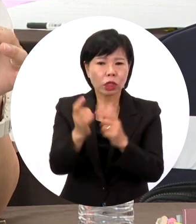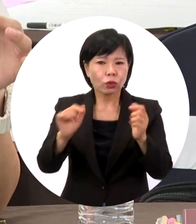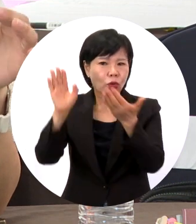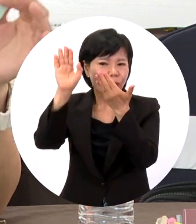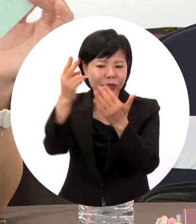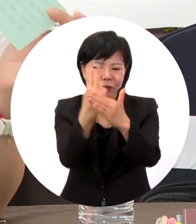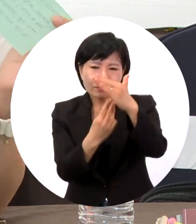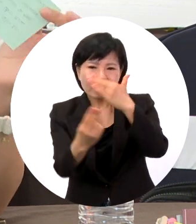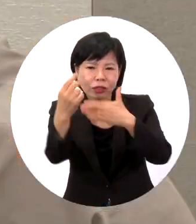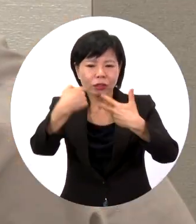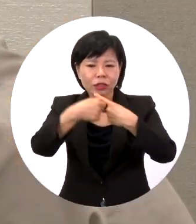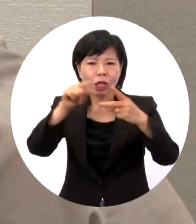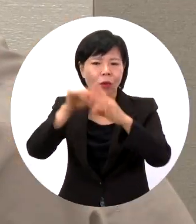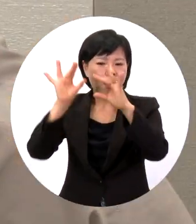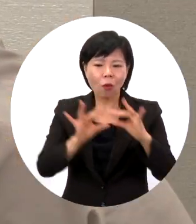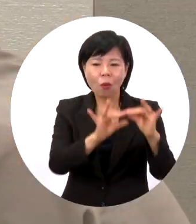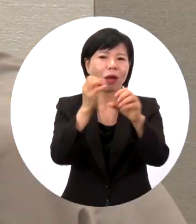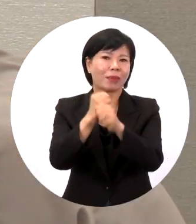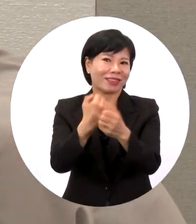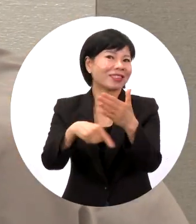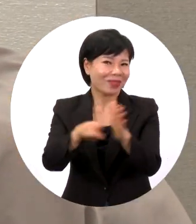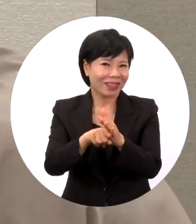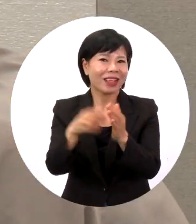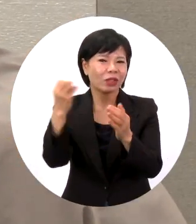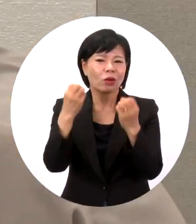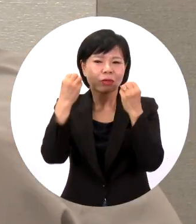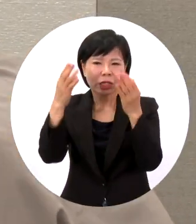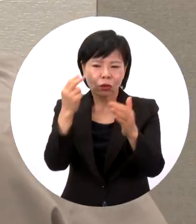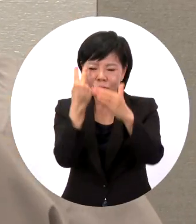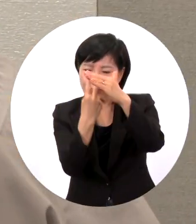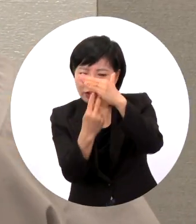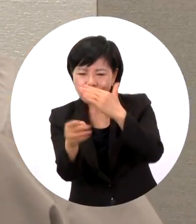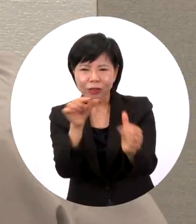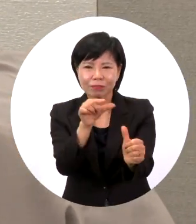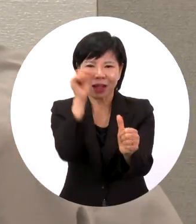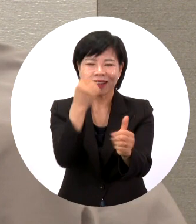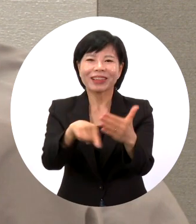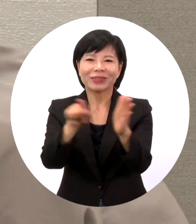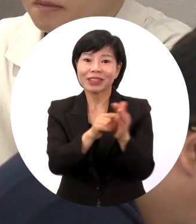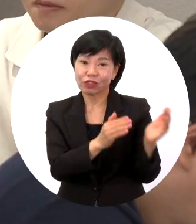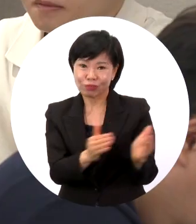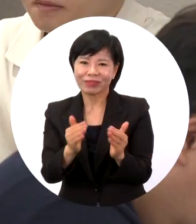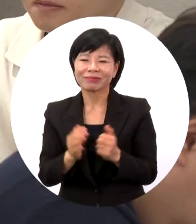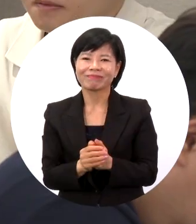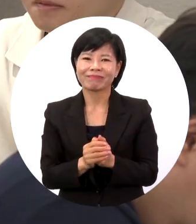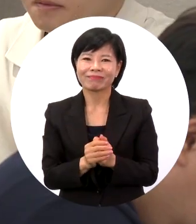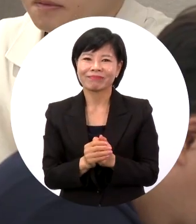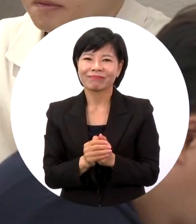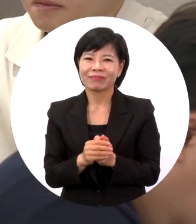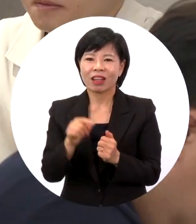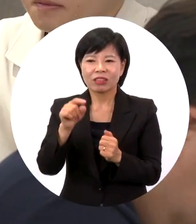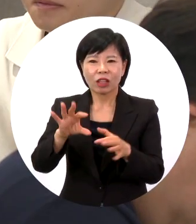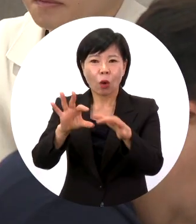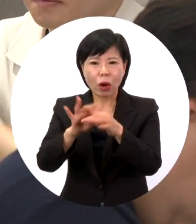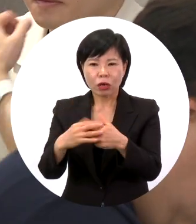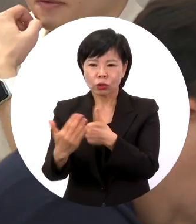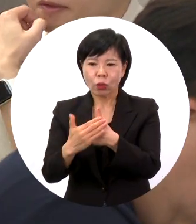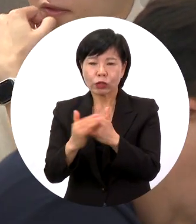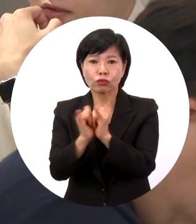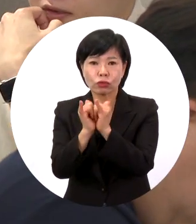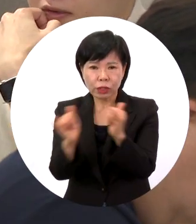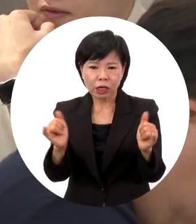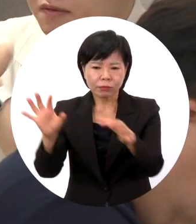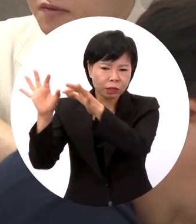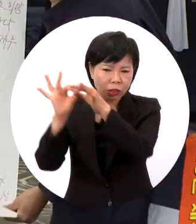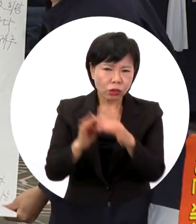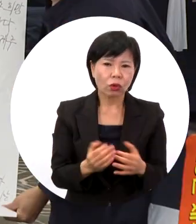미래 비전에 대한 이해와 공감대를 형성하고 새로운 비전을 도출하기 위해 마련됐는데요. 퍼실리테이터를 활용해